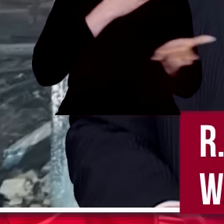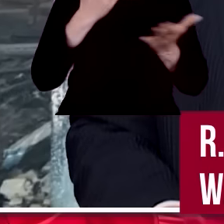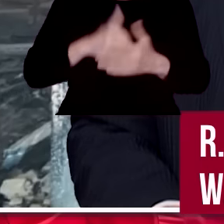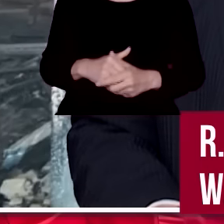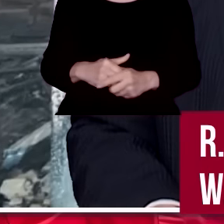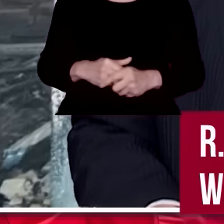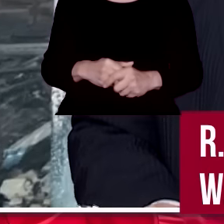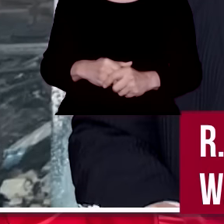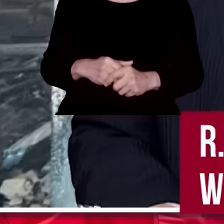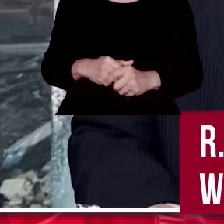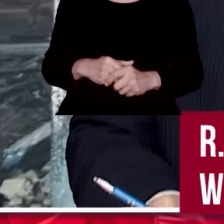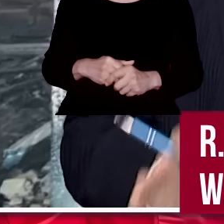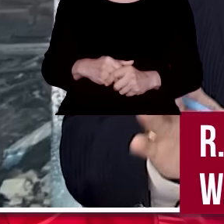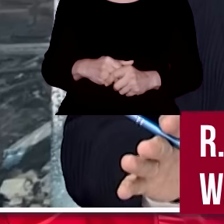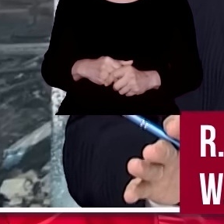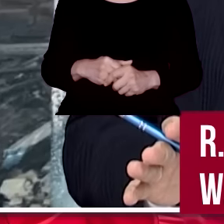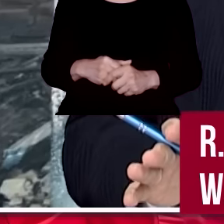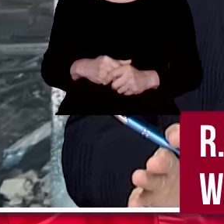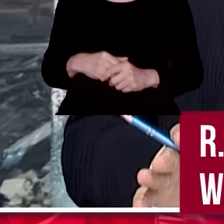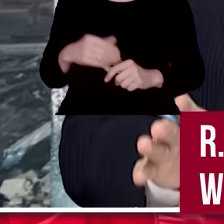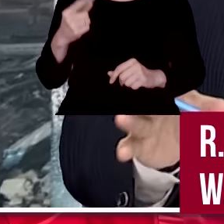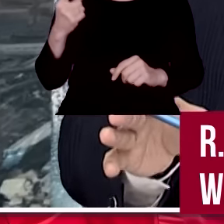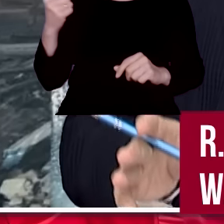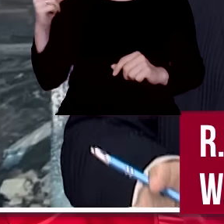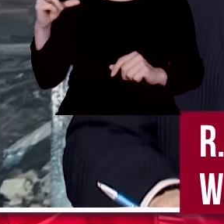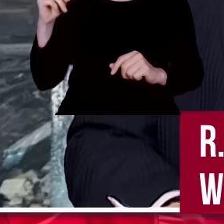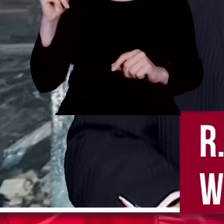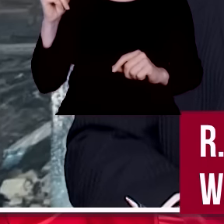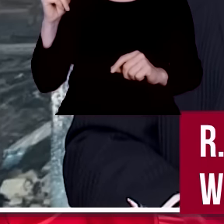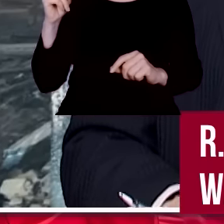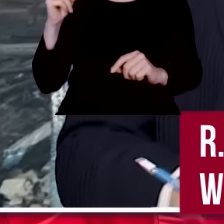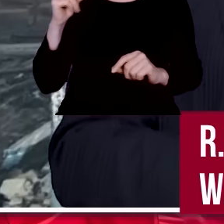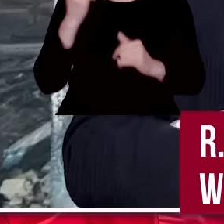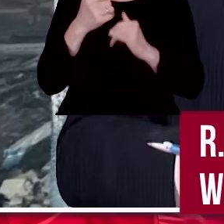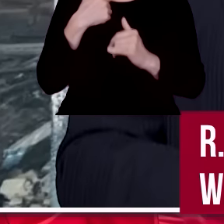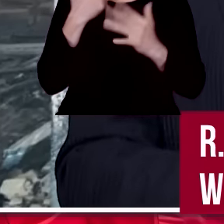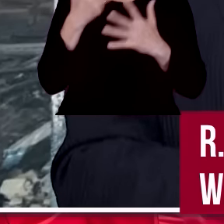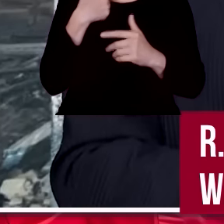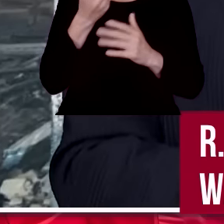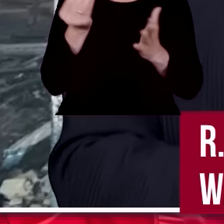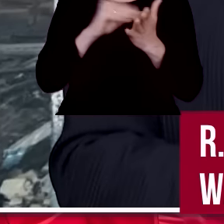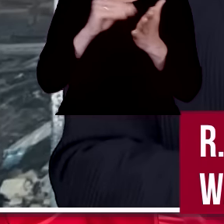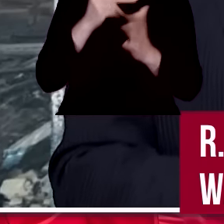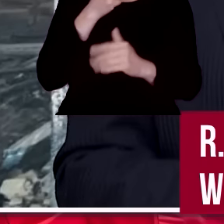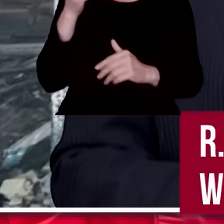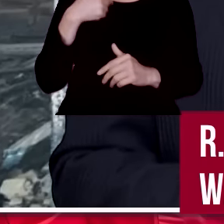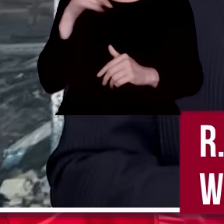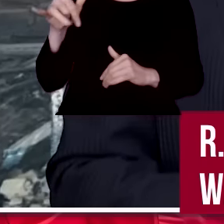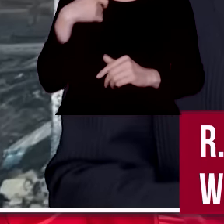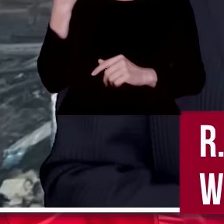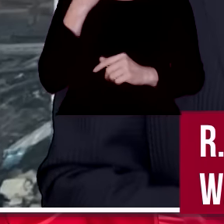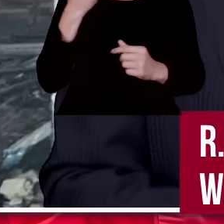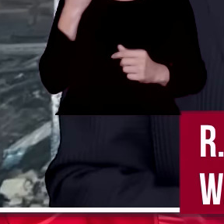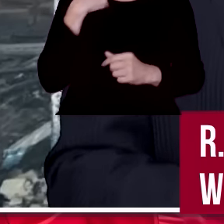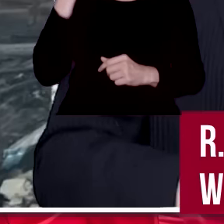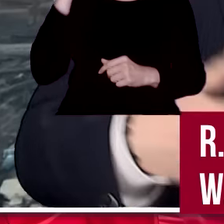właśnie właśnie jeżeli jeżeli mogę to chciałem wrzucić dodatkowy wątek tutaj jadąc do studia słyszałem pana ministra